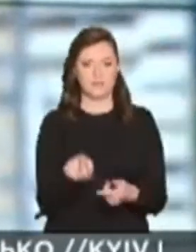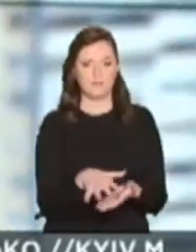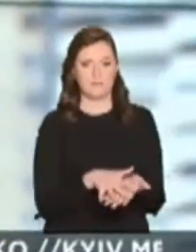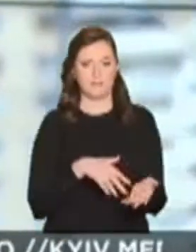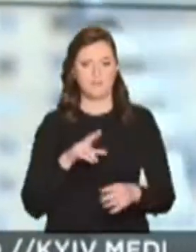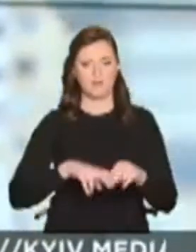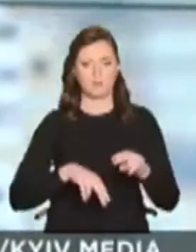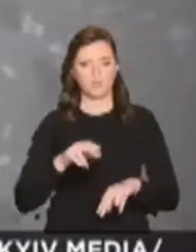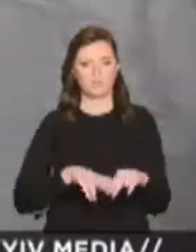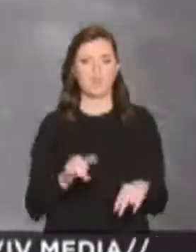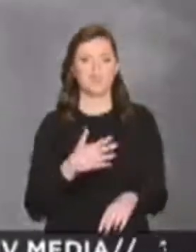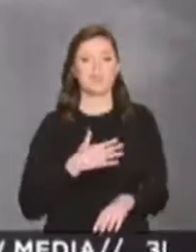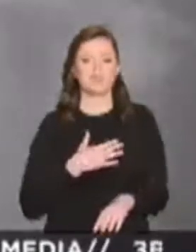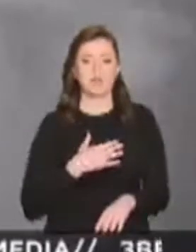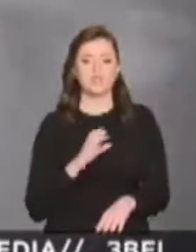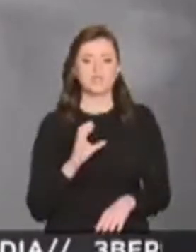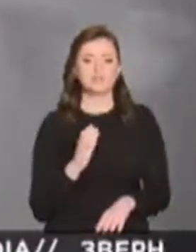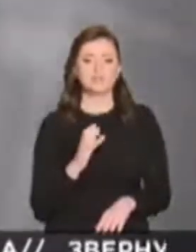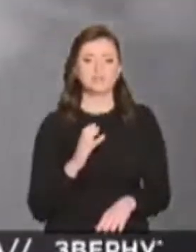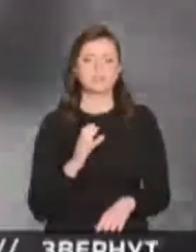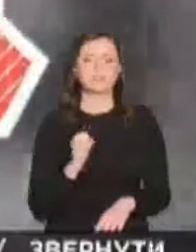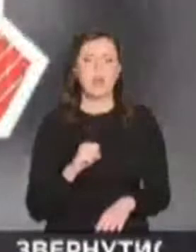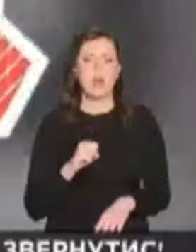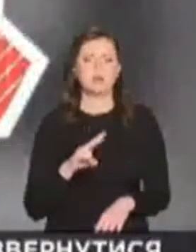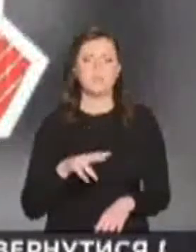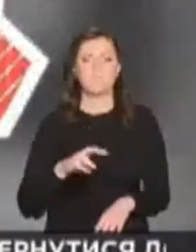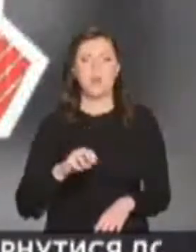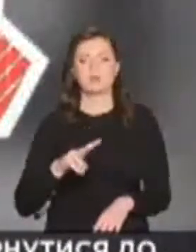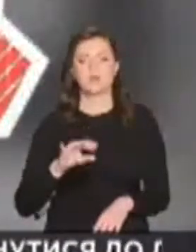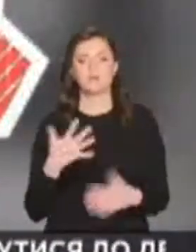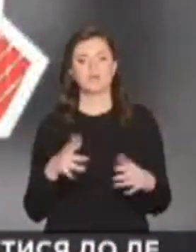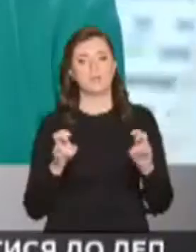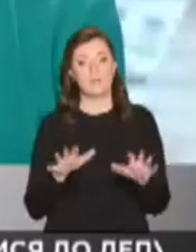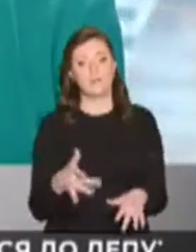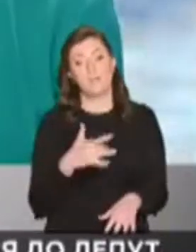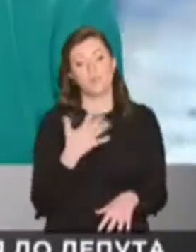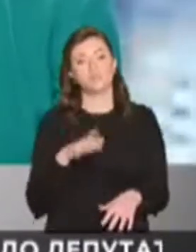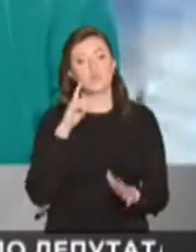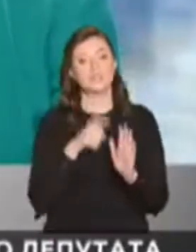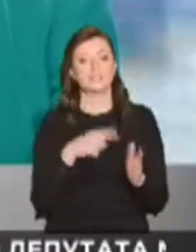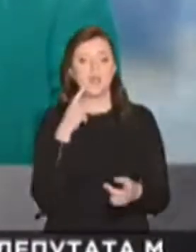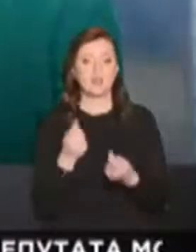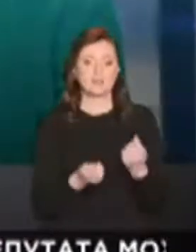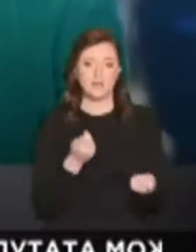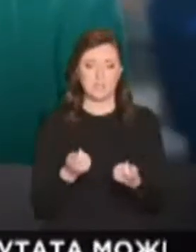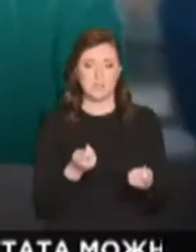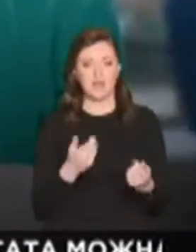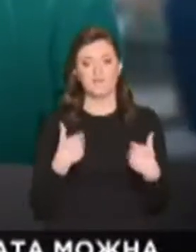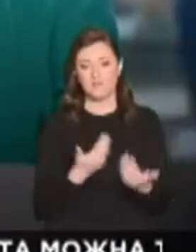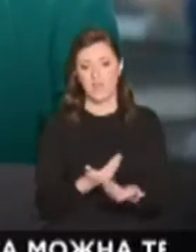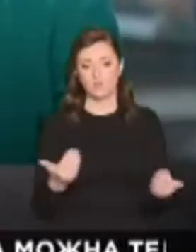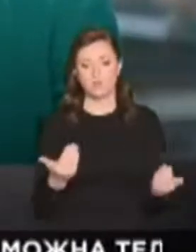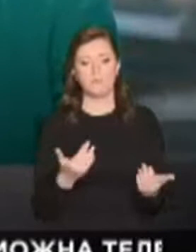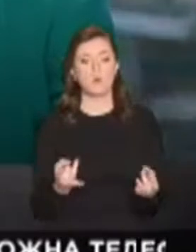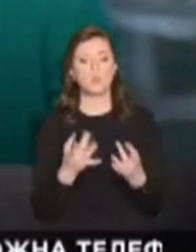триває будівництво. І наша Севінч Салманли вже на місці, і, мабуть, вже дізналися деталі. Севінч, вітаю тебе.